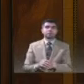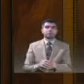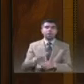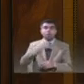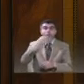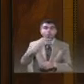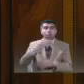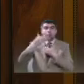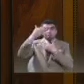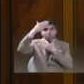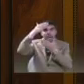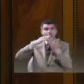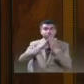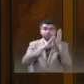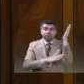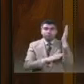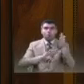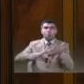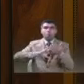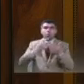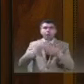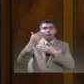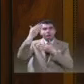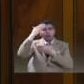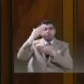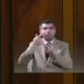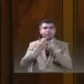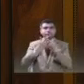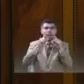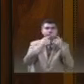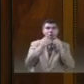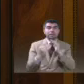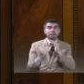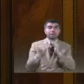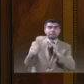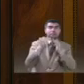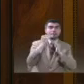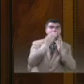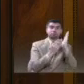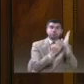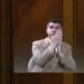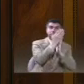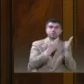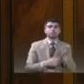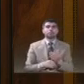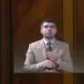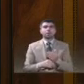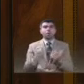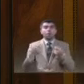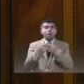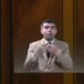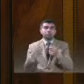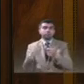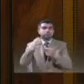الوطني عرف ارتفاعا لمجموع المؤشرات، وأساسا عجز